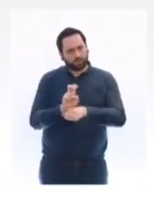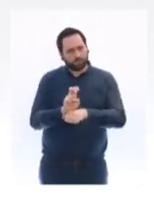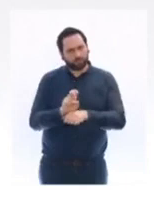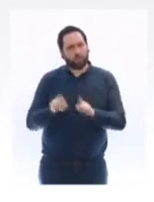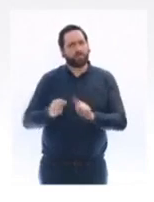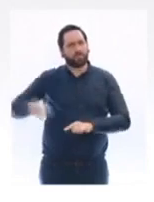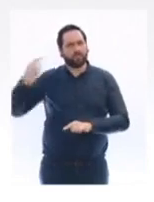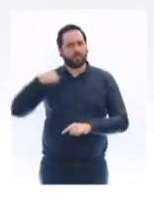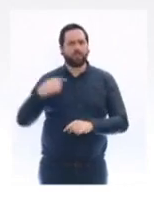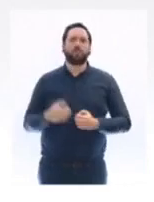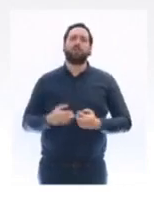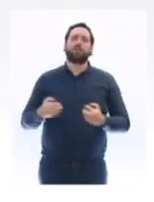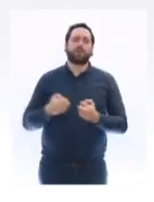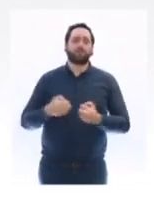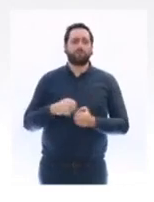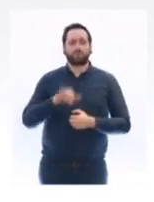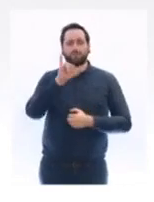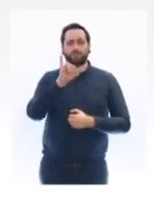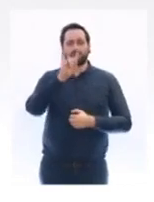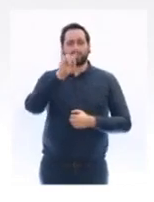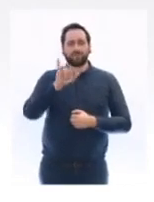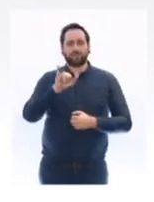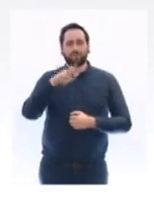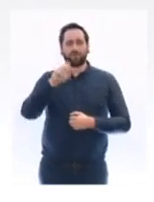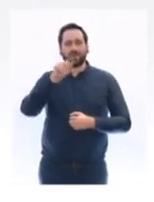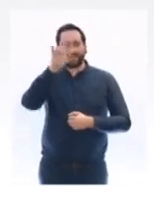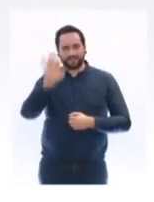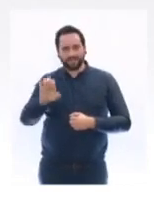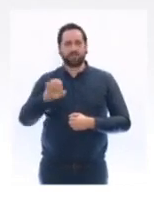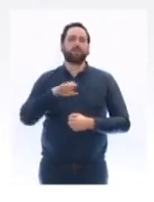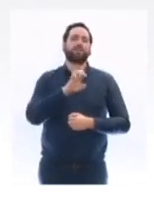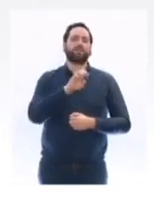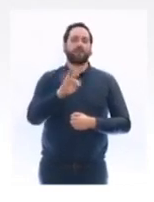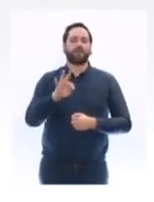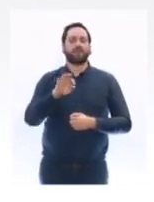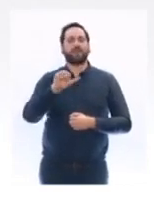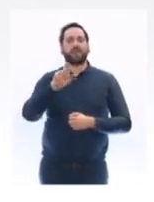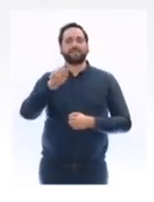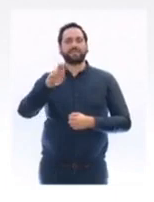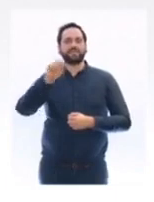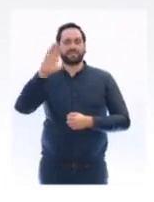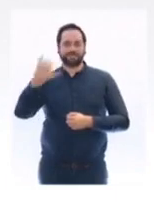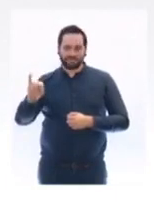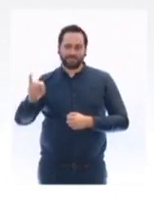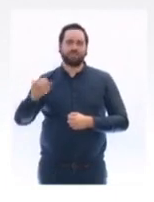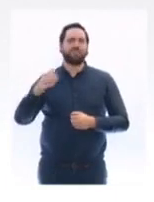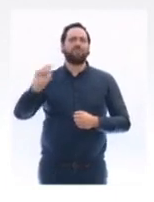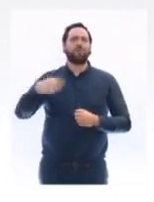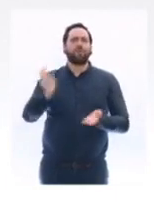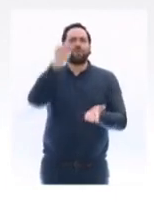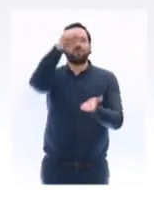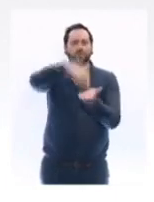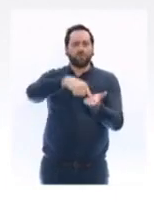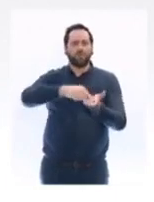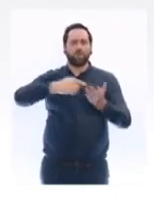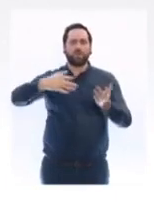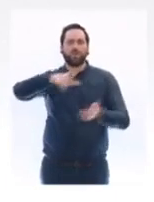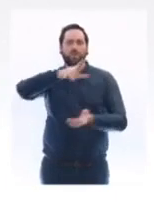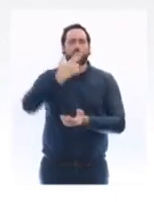Pas pour le moment partie des commerces ouverts, mais elles pourront, comme les disquaires d'ailleurs, organiser